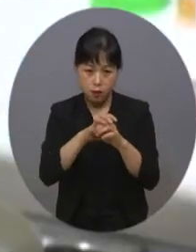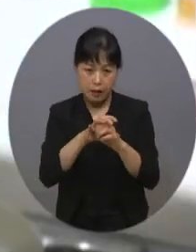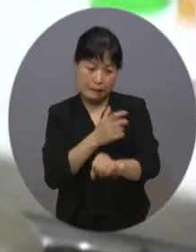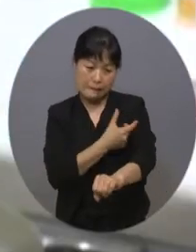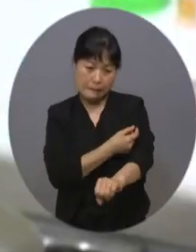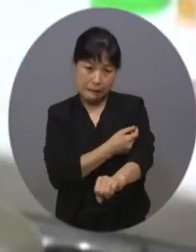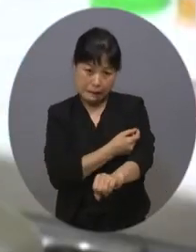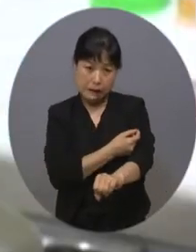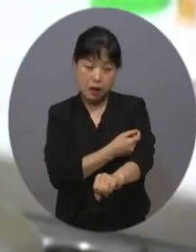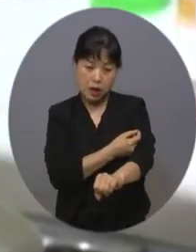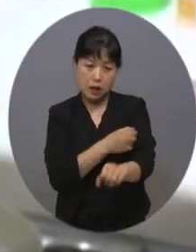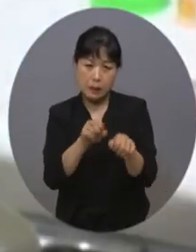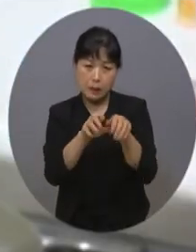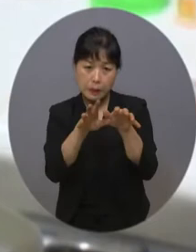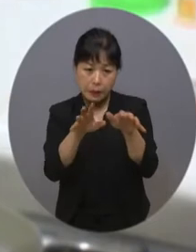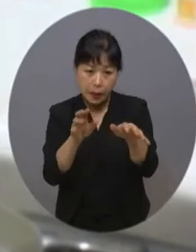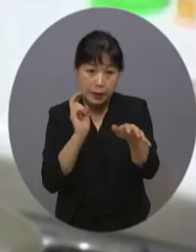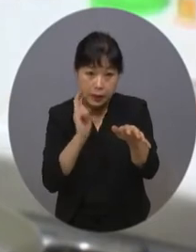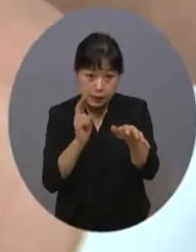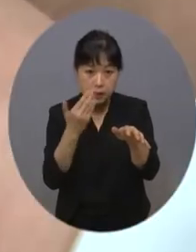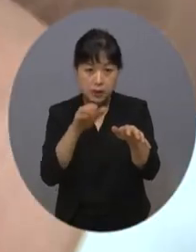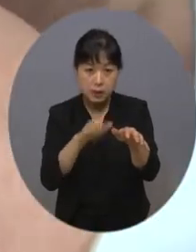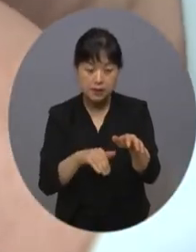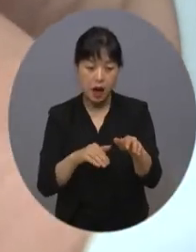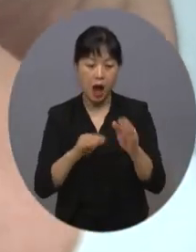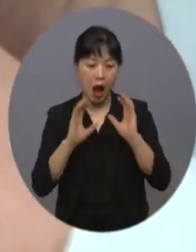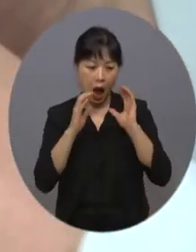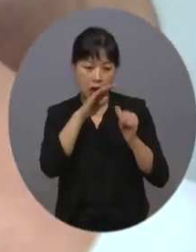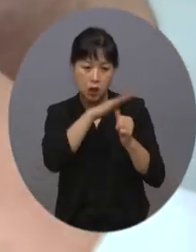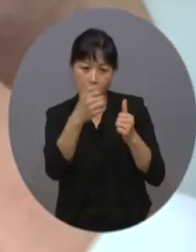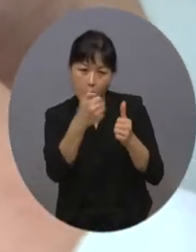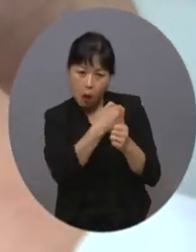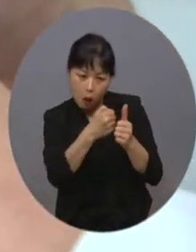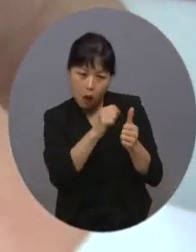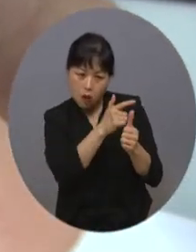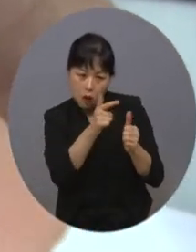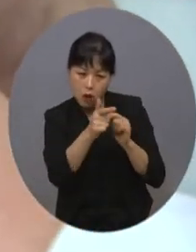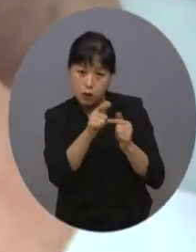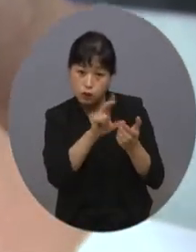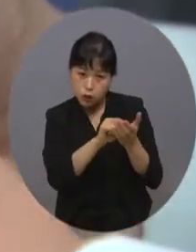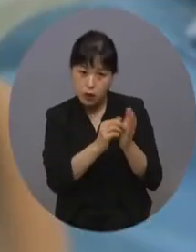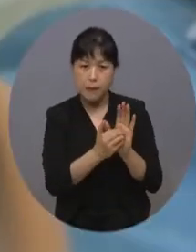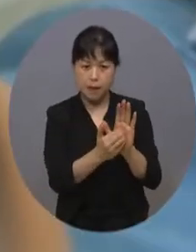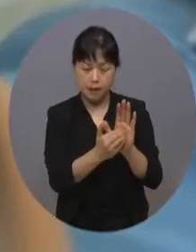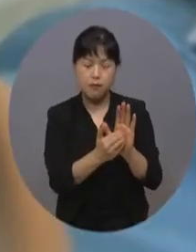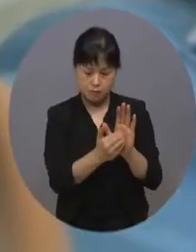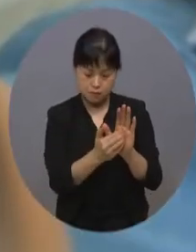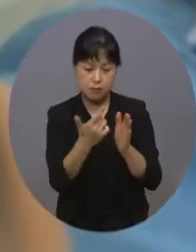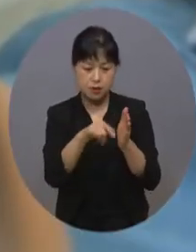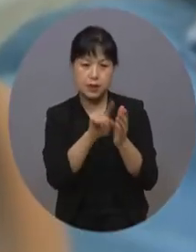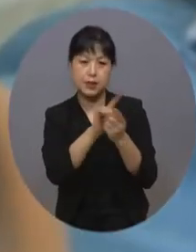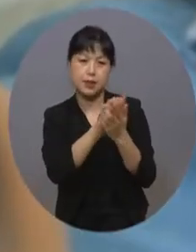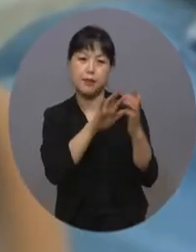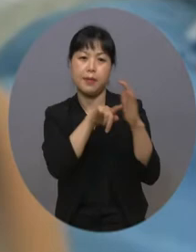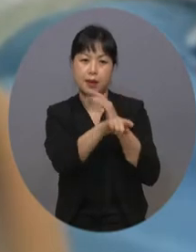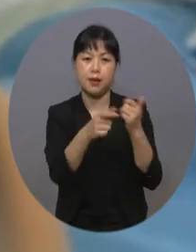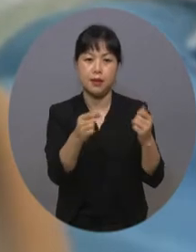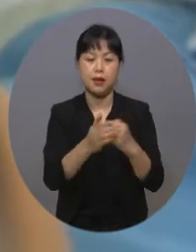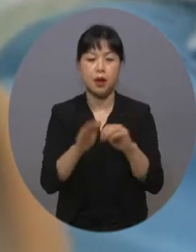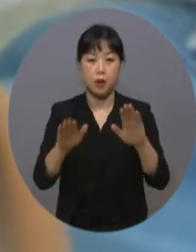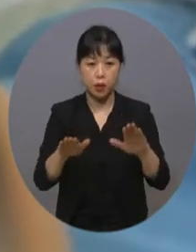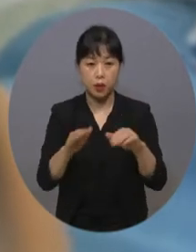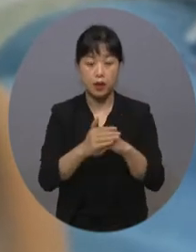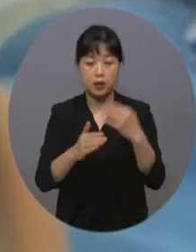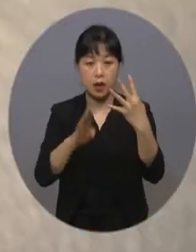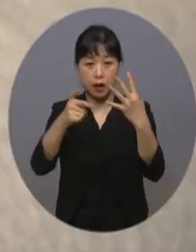유행 중에도 위기아동 안전 확인 조사는 대면 방문으로 하기로 했습니다. 이에 따라 올해 4분기에는 만